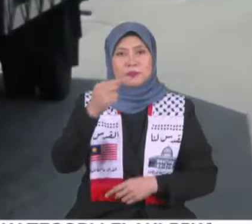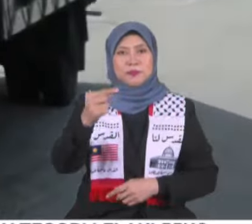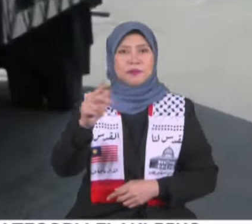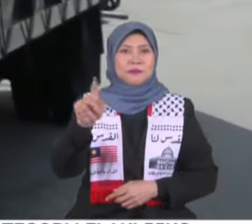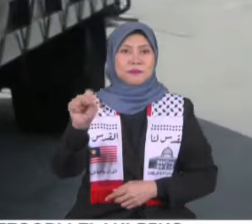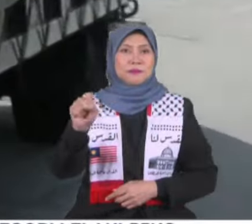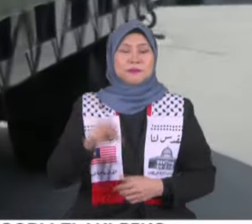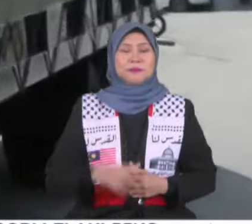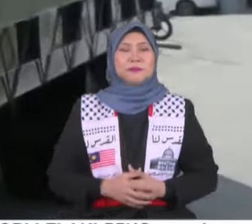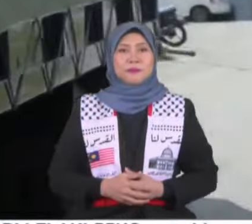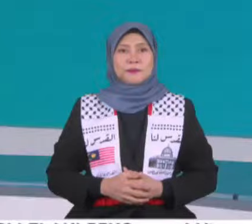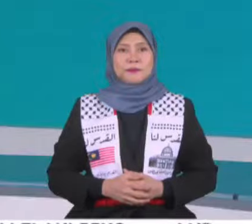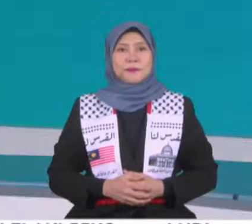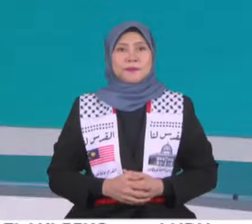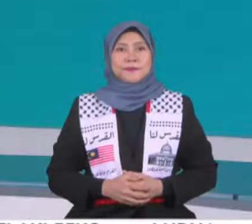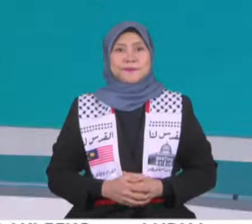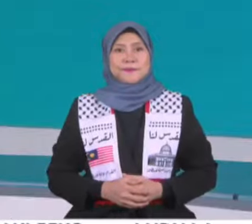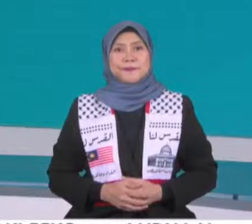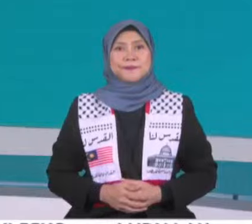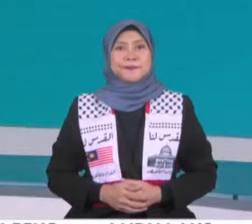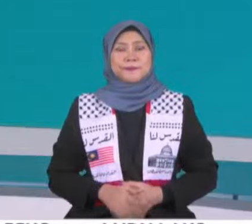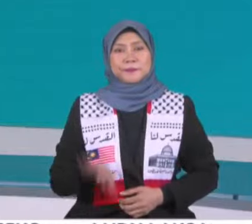kes.